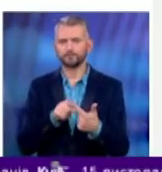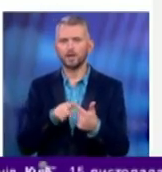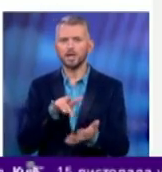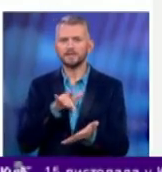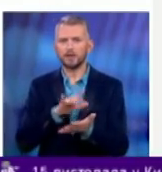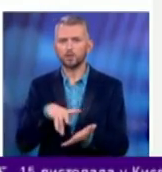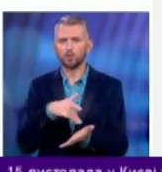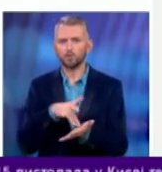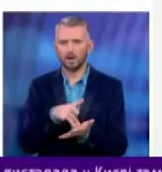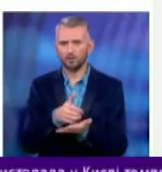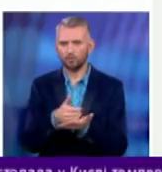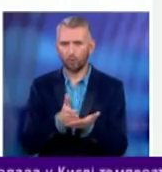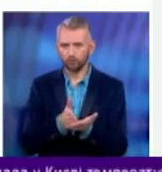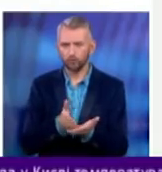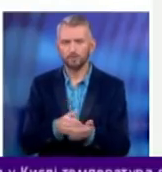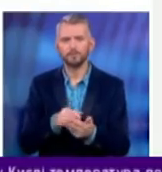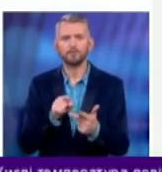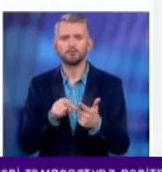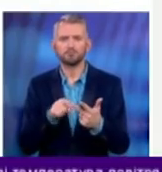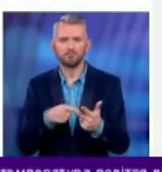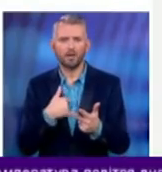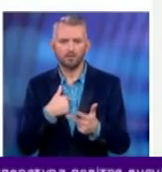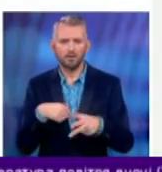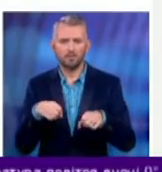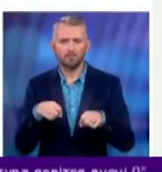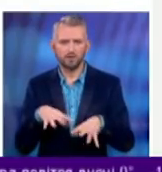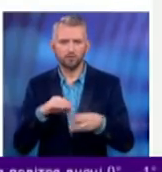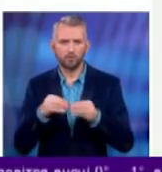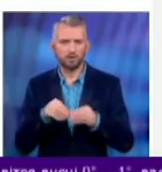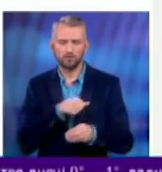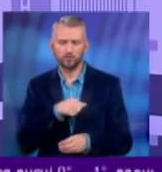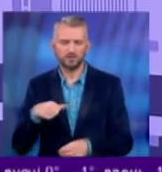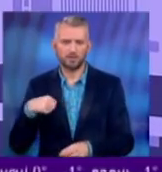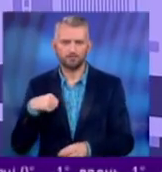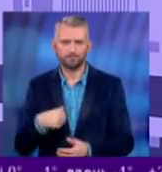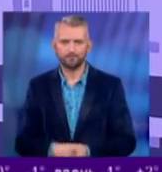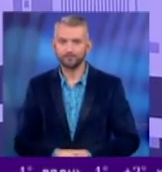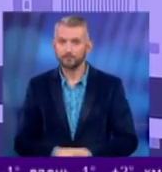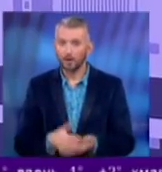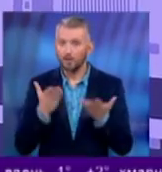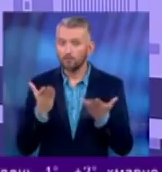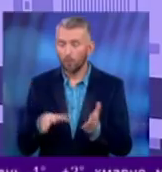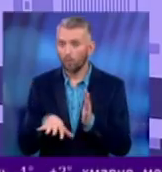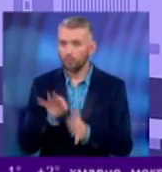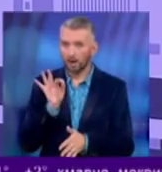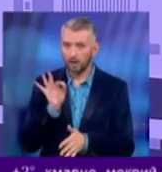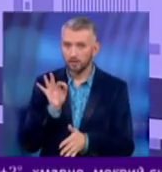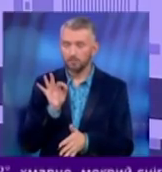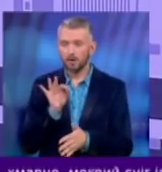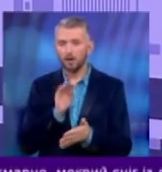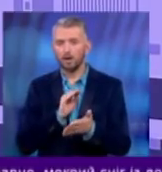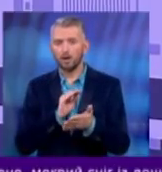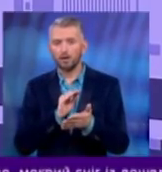центр комунальних послуг, і третій варіант – вирішую проблему сам. Прошу, обирайте,